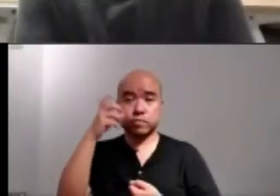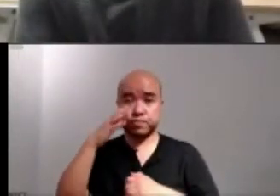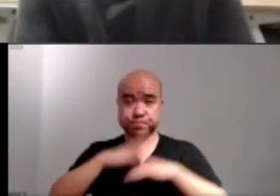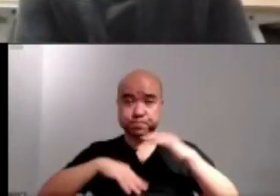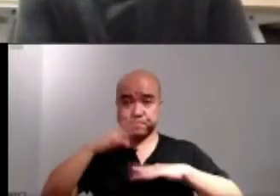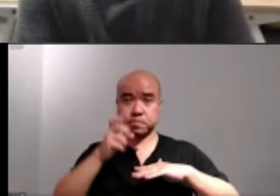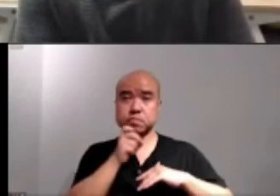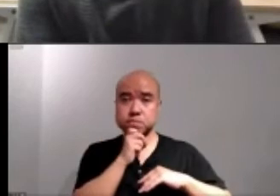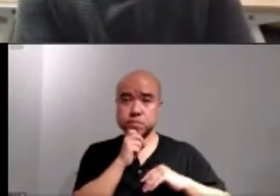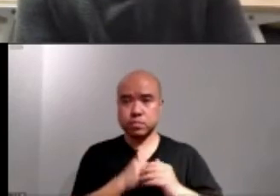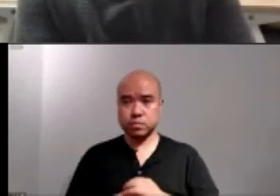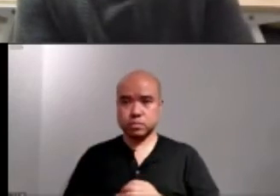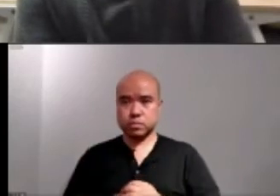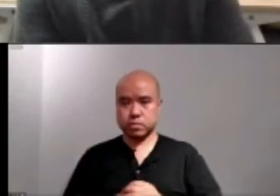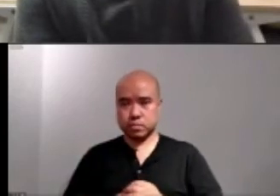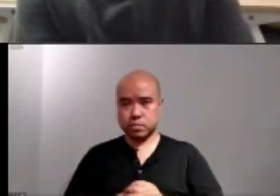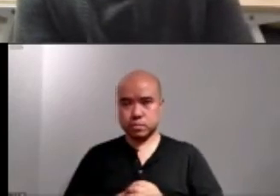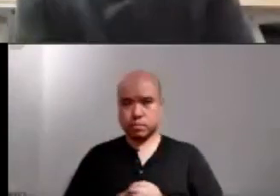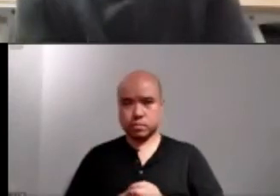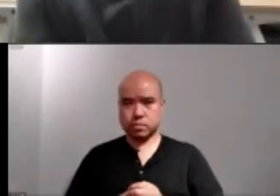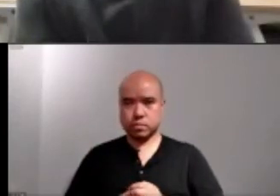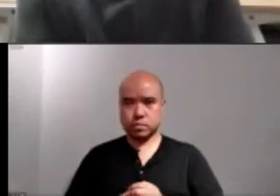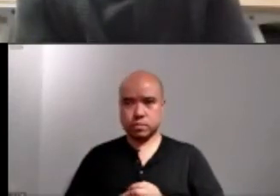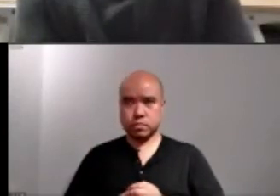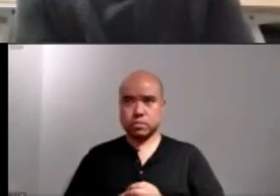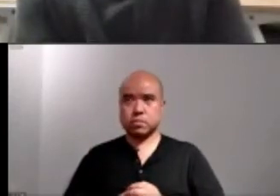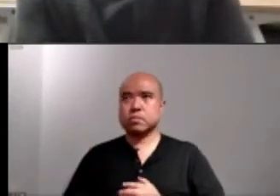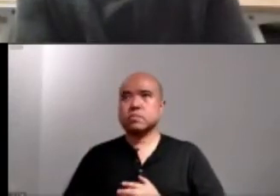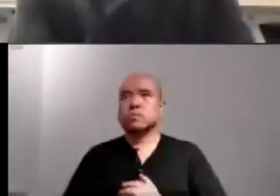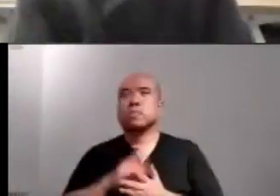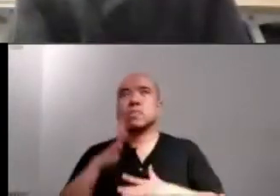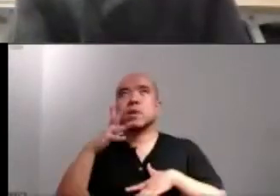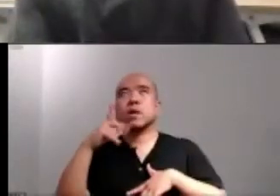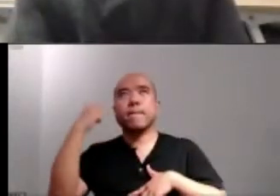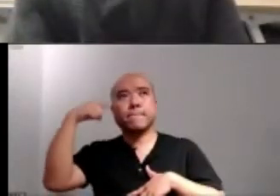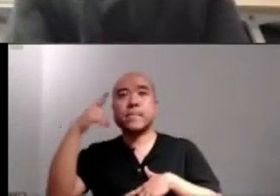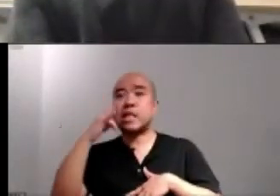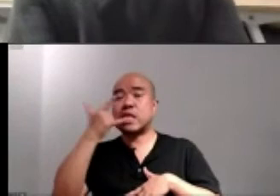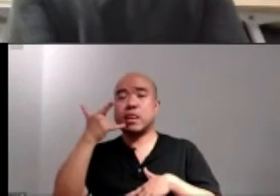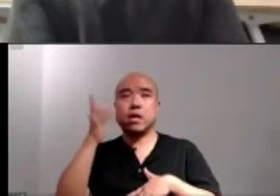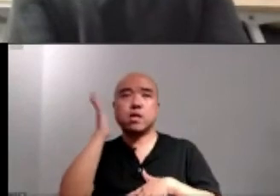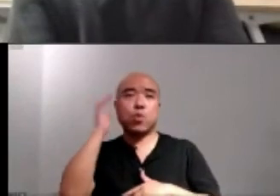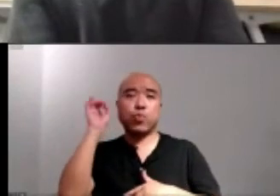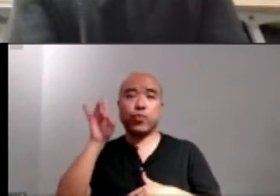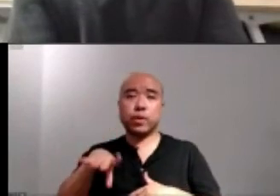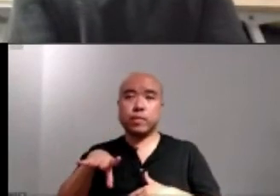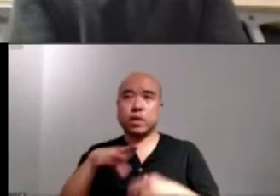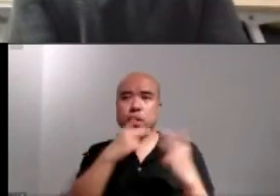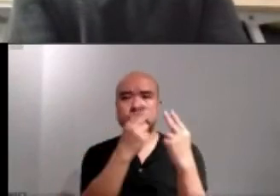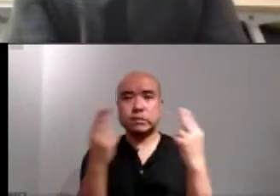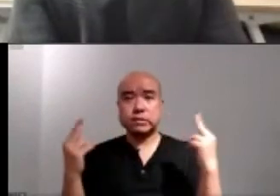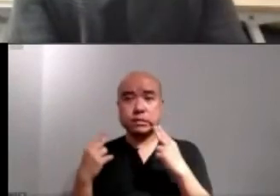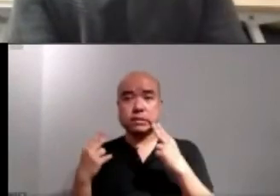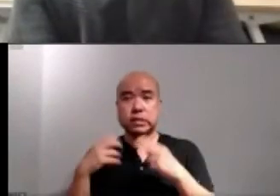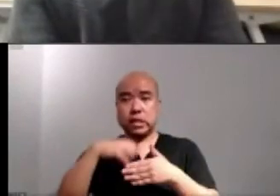就應用咗喺美國嘅一啲製作一啲新嘅酒店啊，咁啦喺森林裏面就做 3D